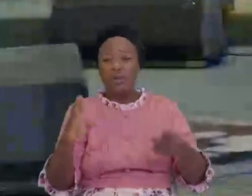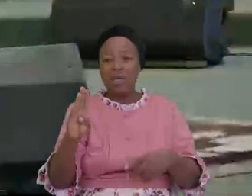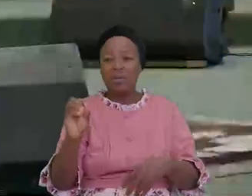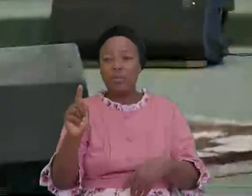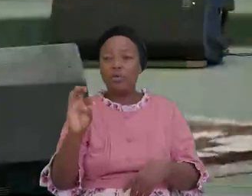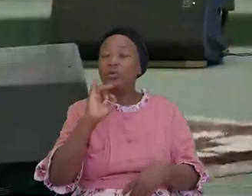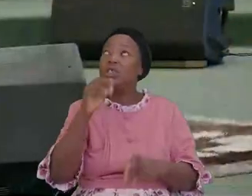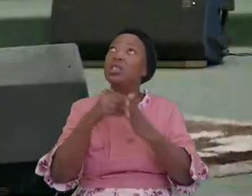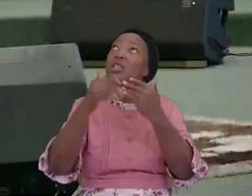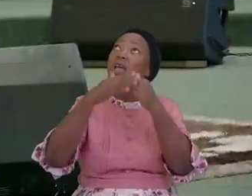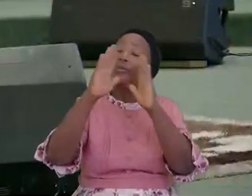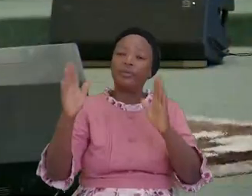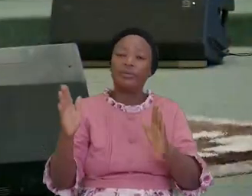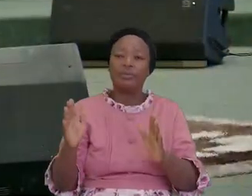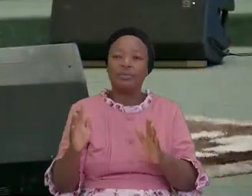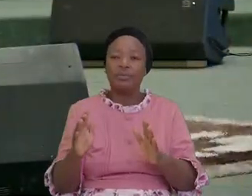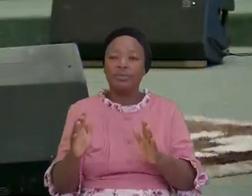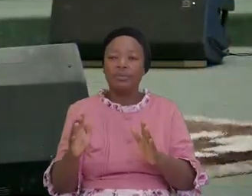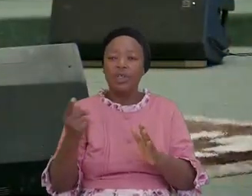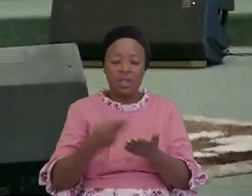La grande bouteille est au ciel.